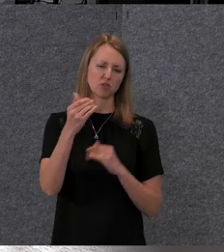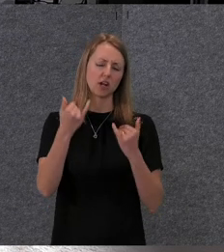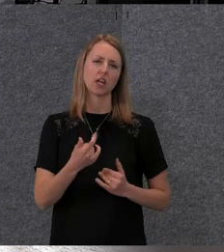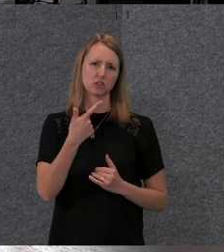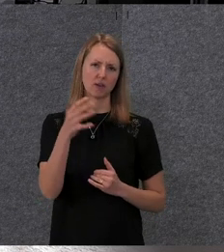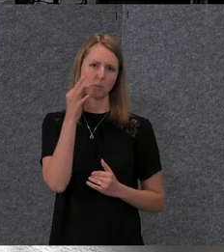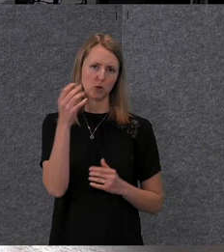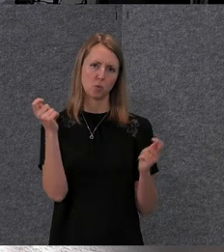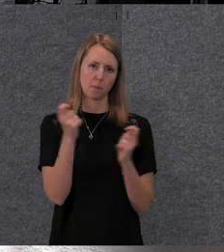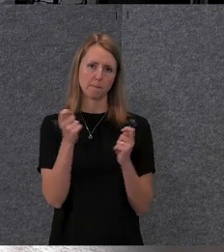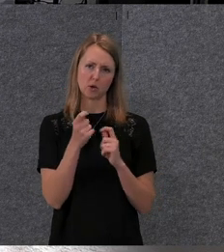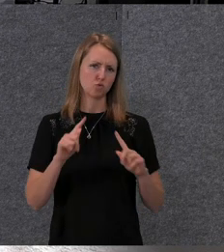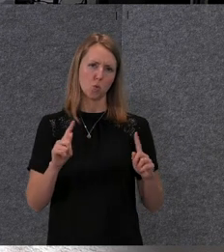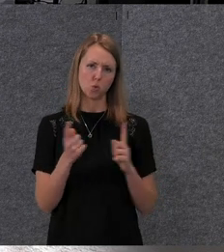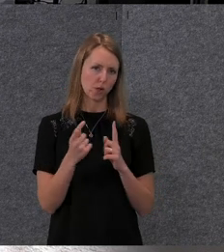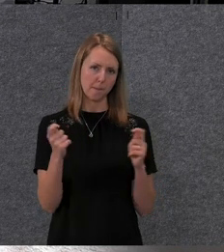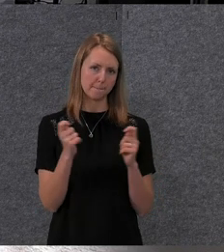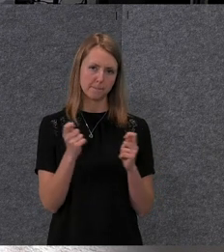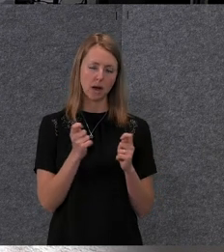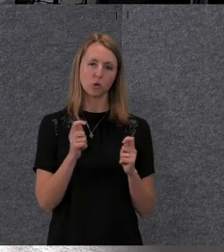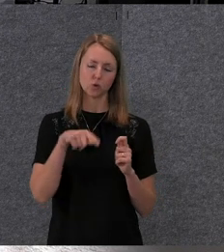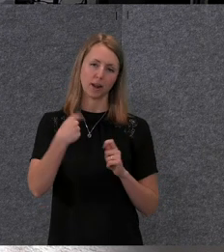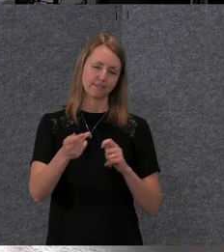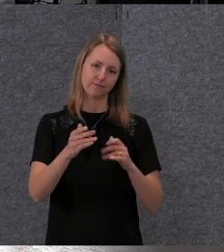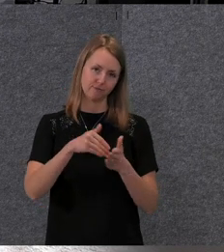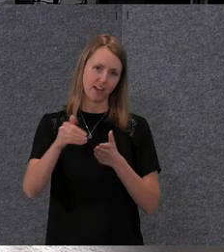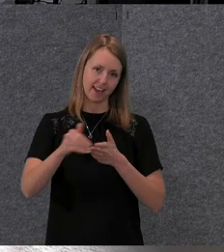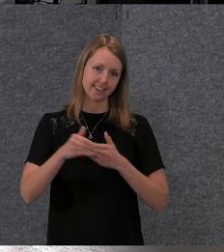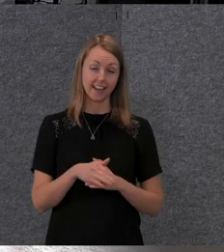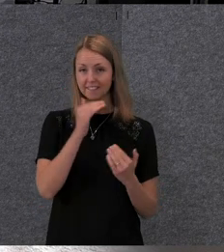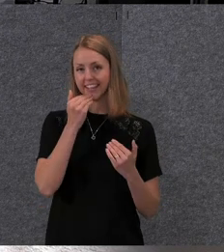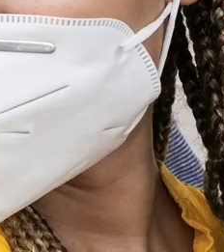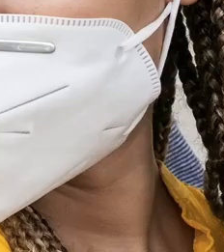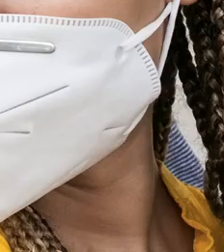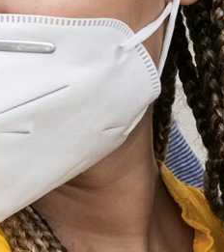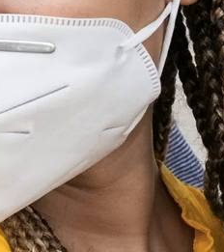jetzt einfach mal ganz kurz die Versammlung und gleich geht es sofort wieder weiter. Vielen Dank.